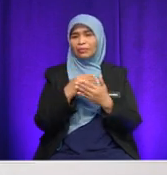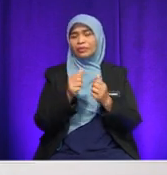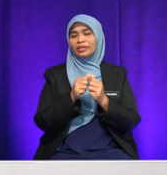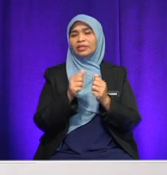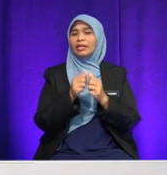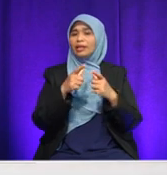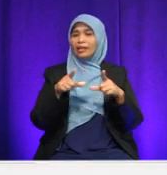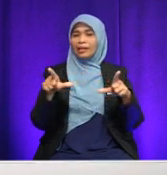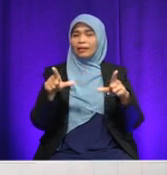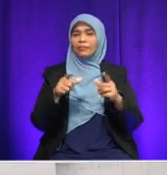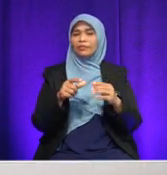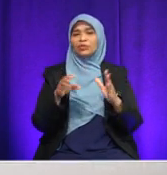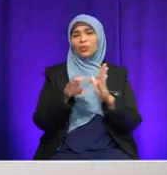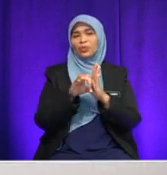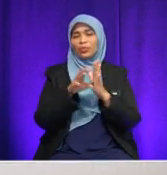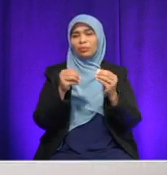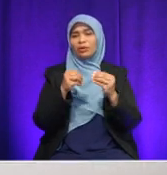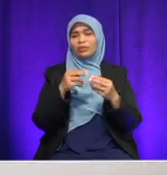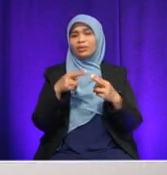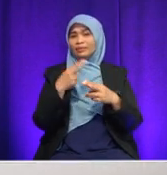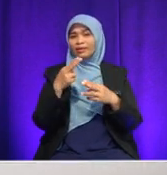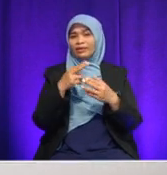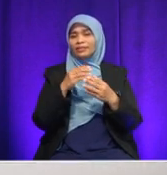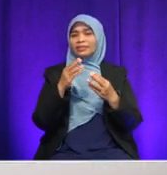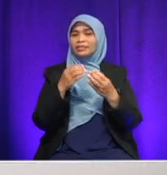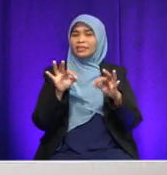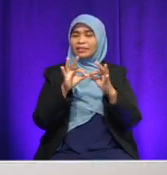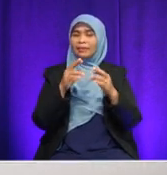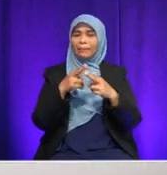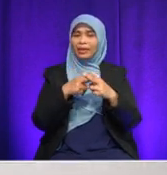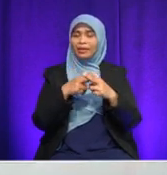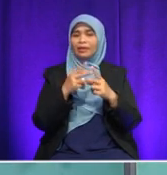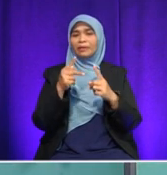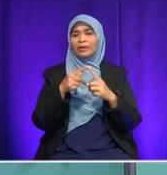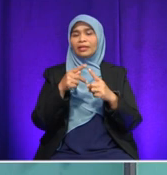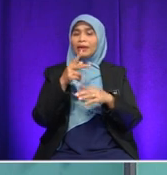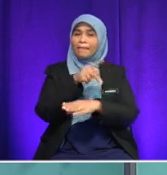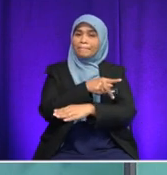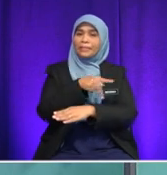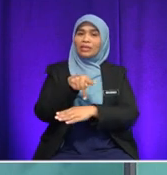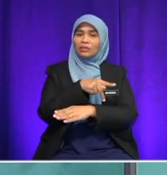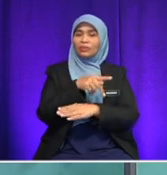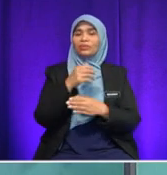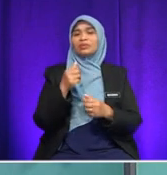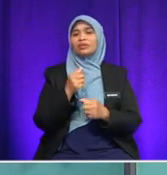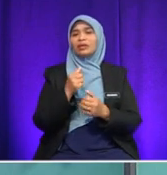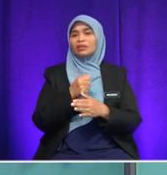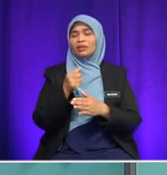kita nak hasilkan cerpen kepada cerpen ataupun cerpen kepada pantun, cerpen kepada